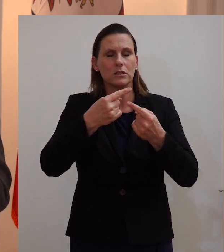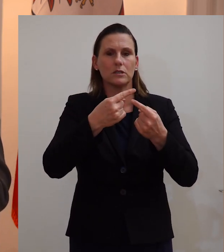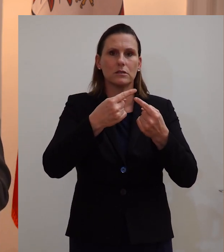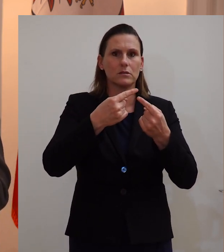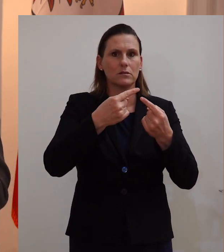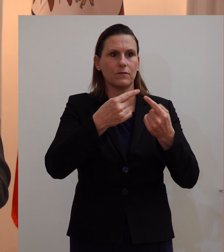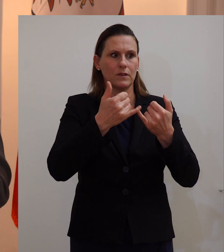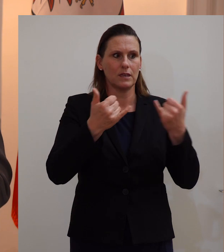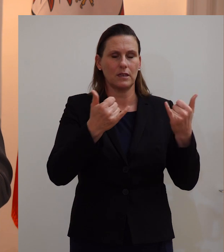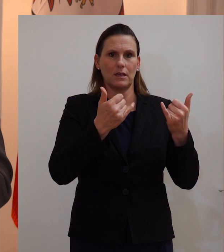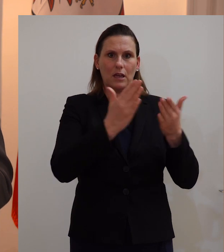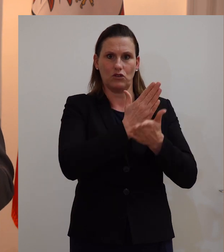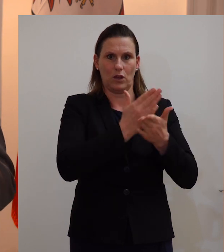entscheiden.